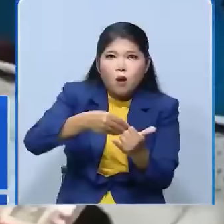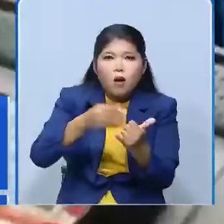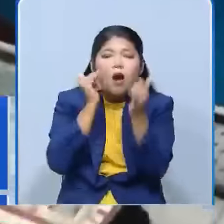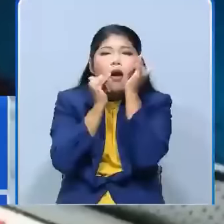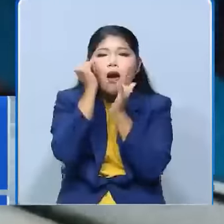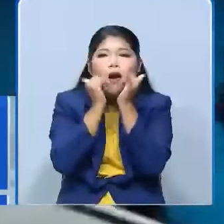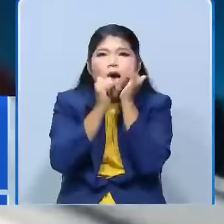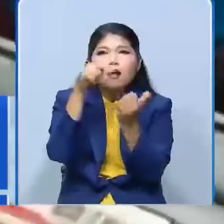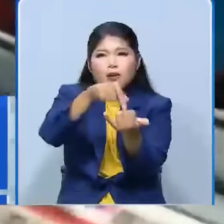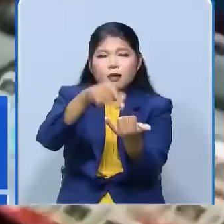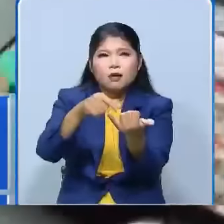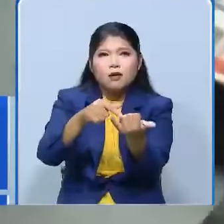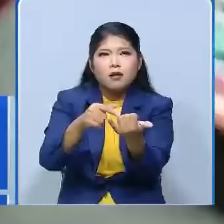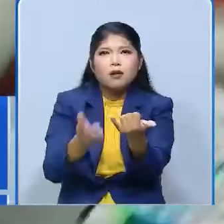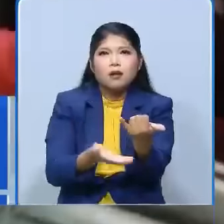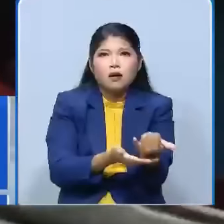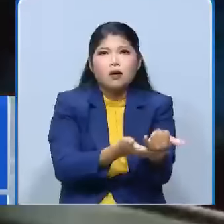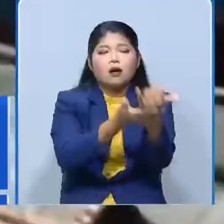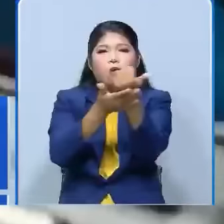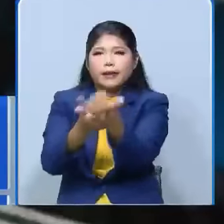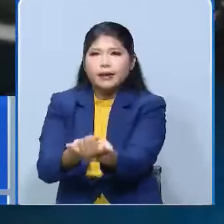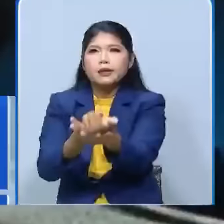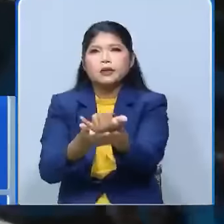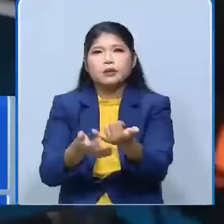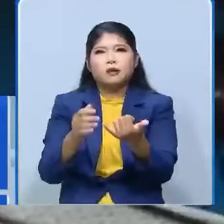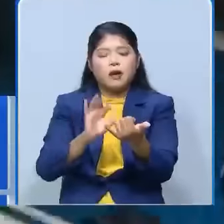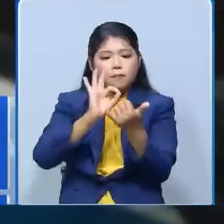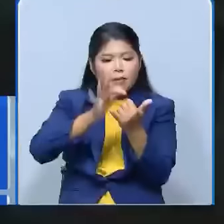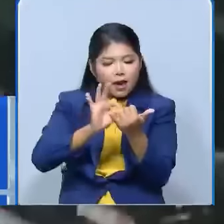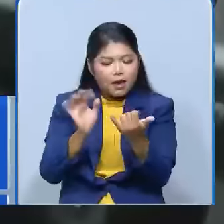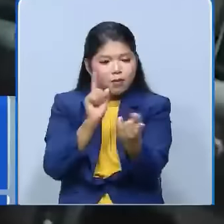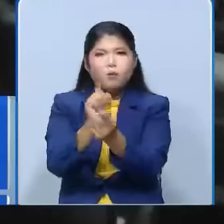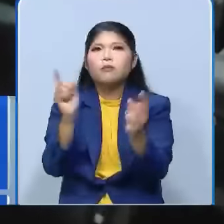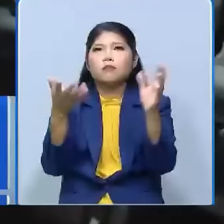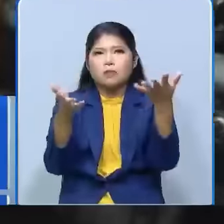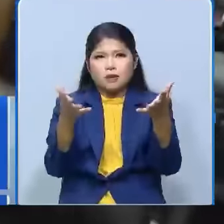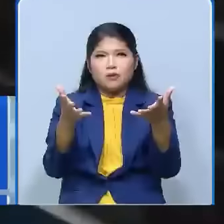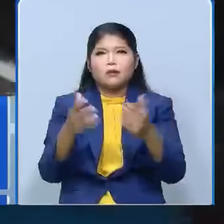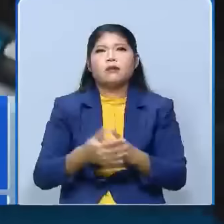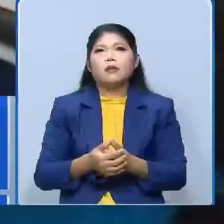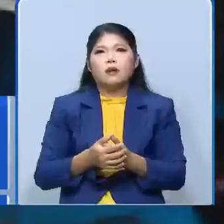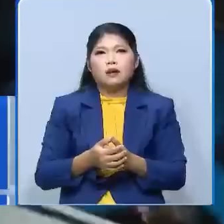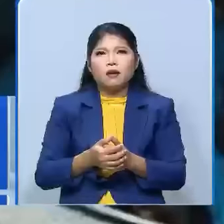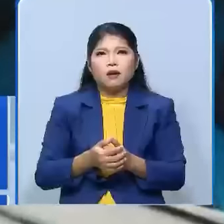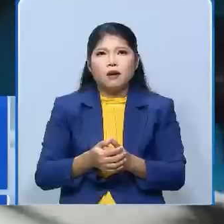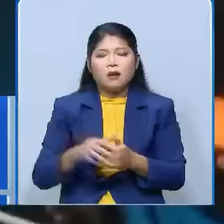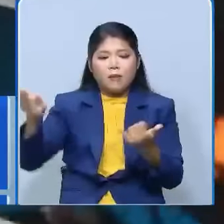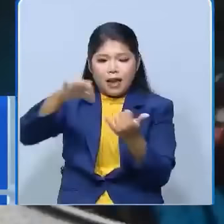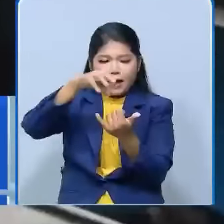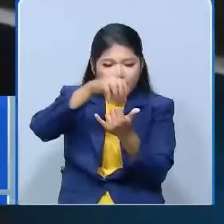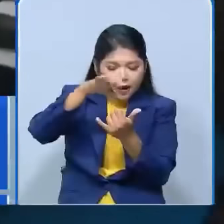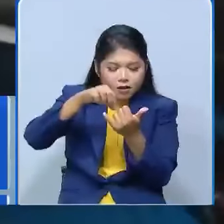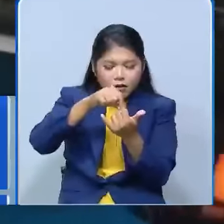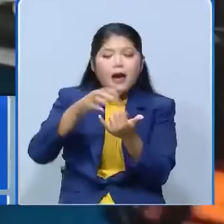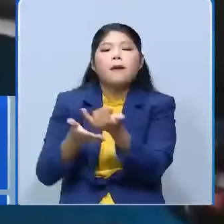ะก็มีการปิดทับอีกชั้นหนึ่งเบื้องต้นเนี่ยไม่พบบาดแผลโอ้ยลูกเอ๋ยแล้วก็ไม่มีรอยถูกแมลงกัดต่อยนะคะก็เร่ง